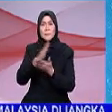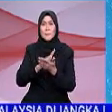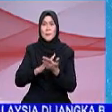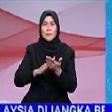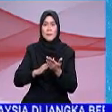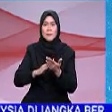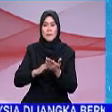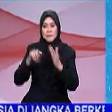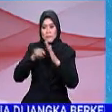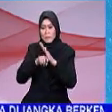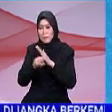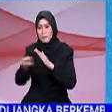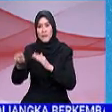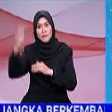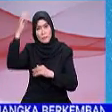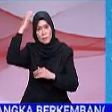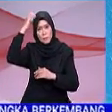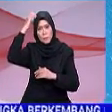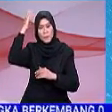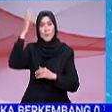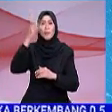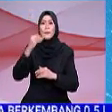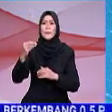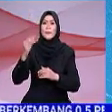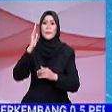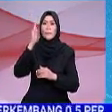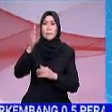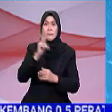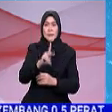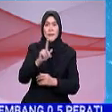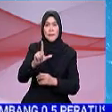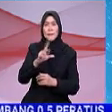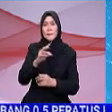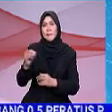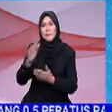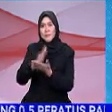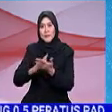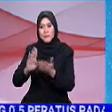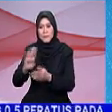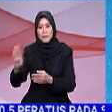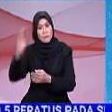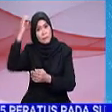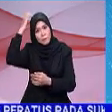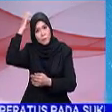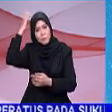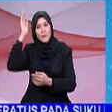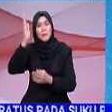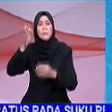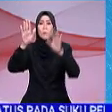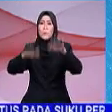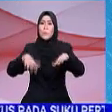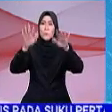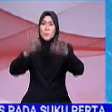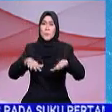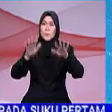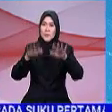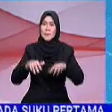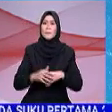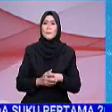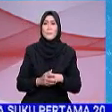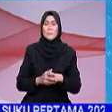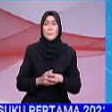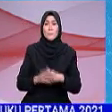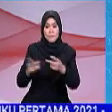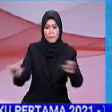bahagian pedalaman di negeri Selangor, dan tidak lama lagi di Kuala Lumpur dan juga di bahagian barat negeri Selangor akan mengalami hujan juga. Keadaan lembap